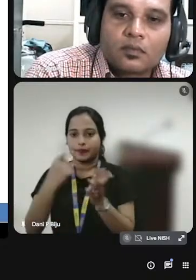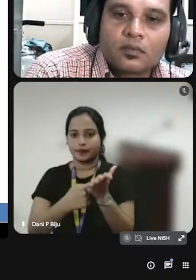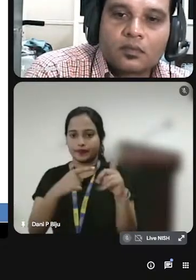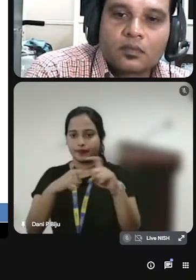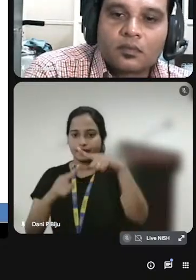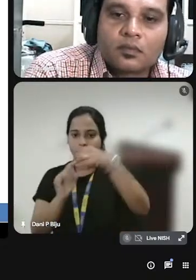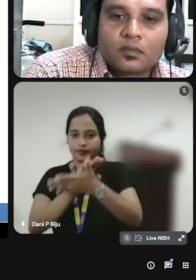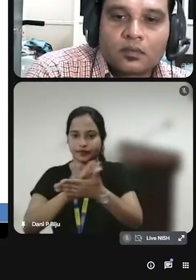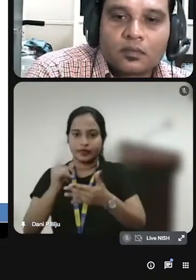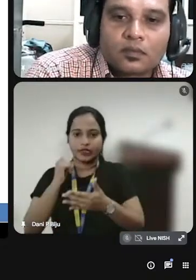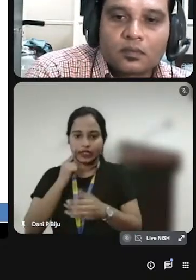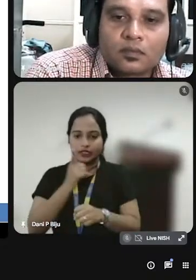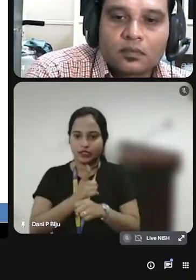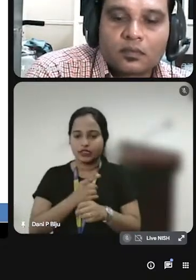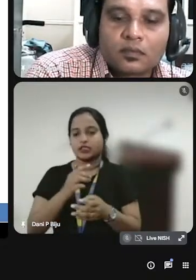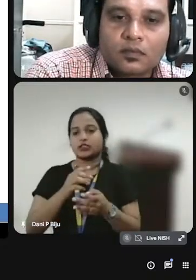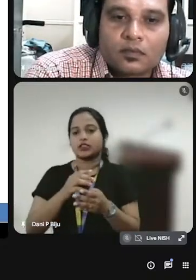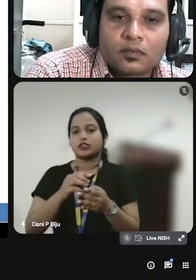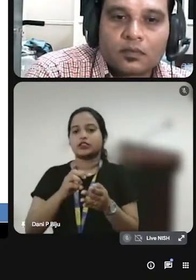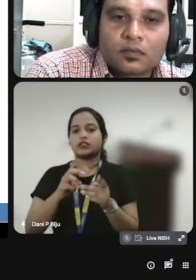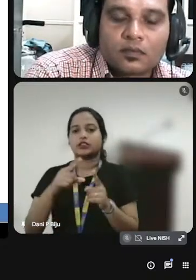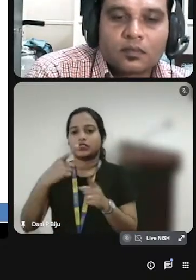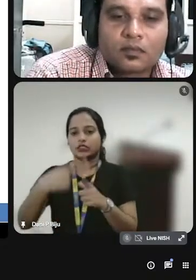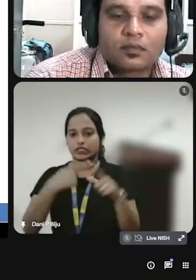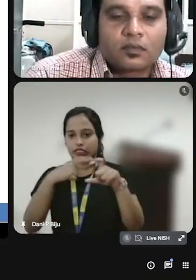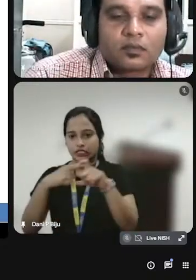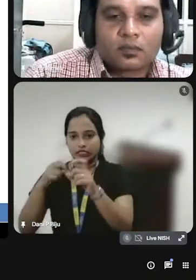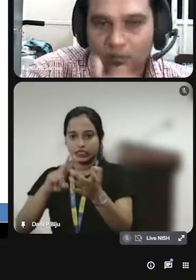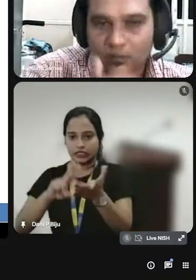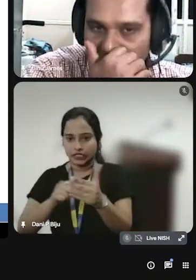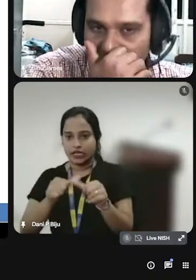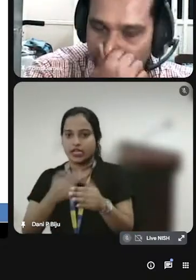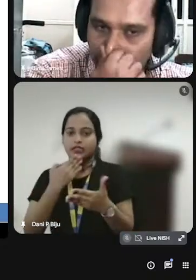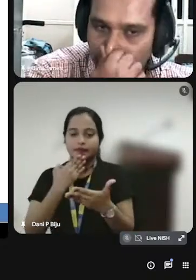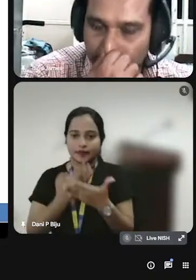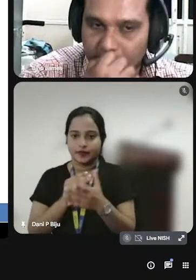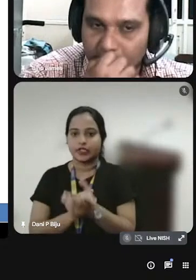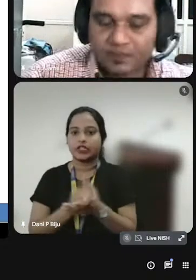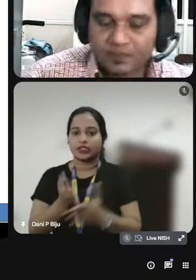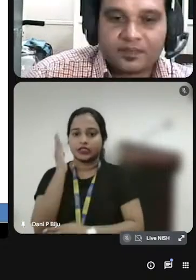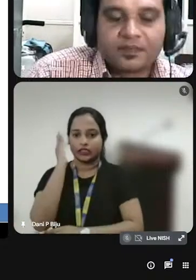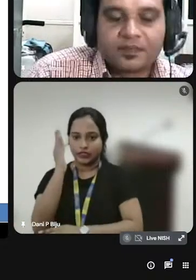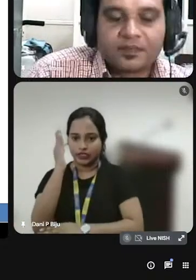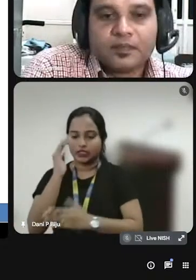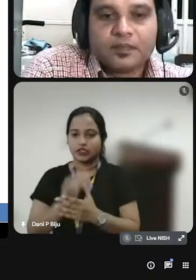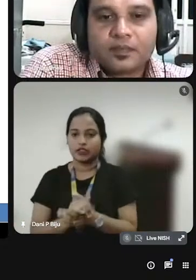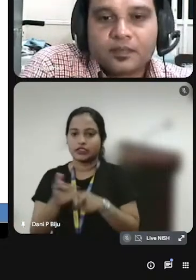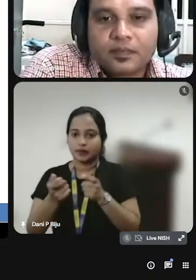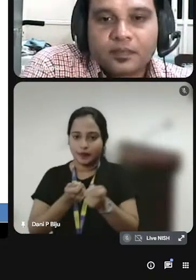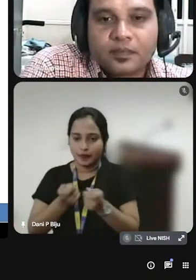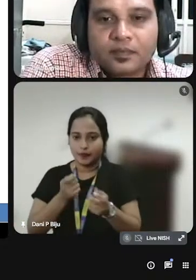ജീന മാഡം എന്നിവരുള്ള നന്ദി അറിയിക്കുന്നു. കൂടാതെ ഇന്നത്തെ സെഷൻ കൈകാര്യം ചെയ്ത